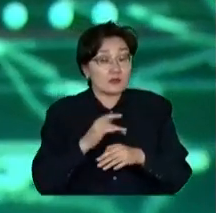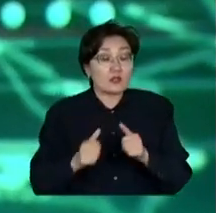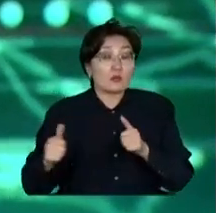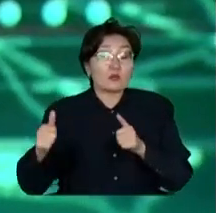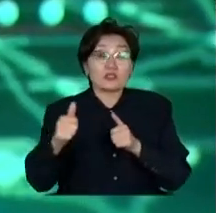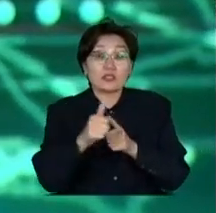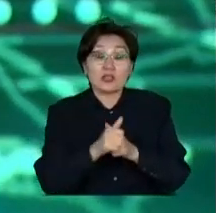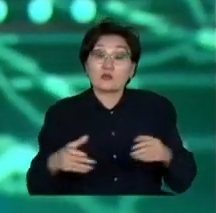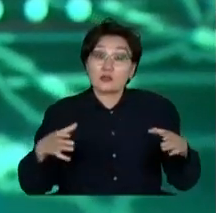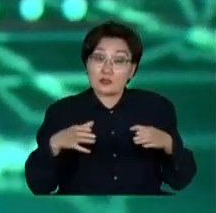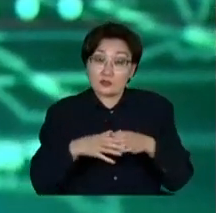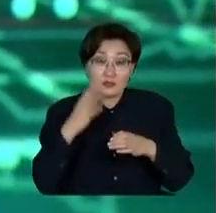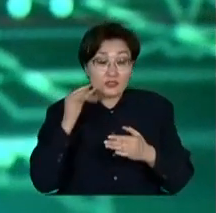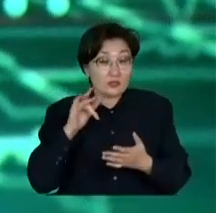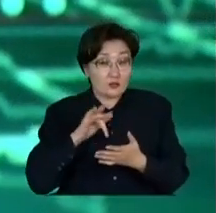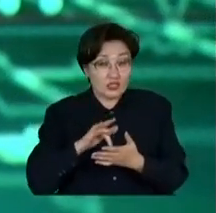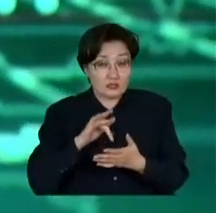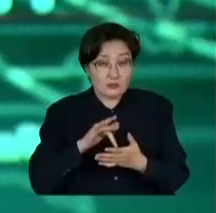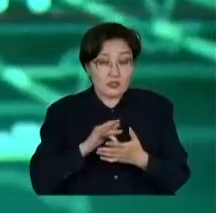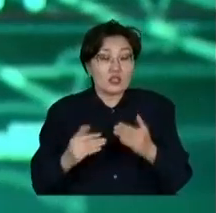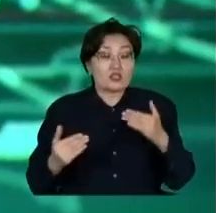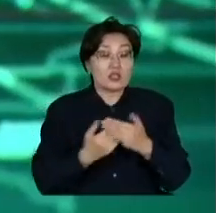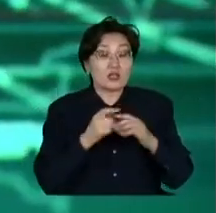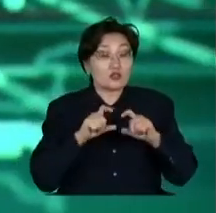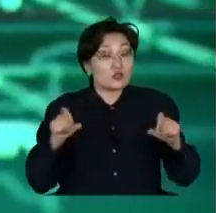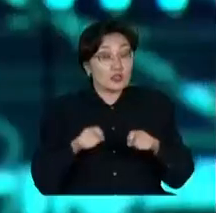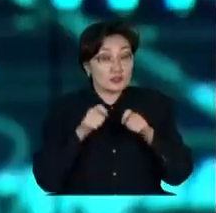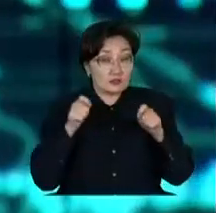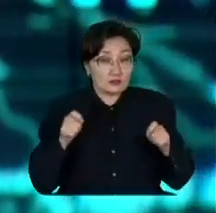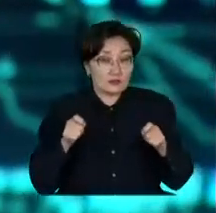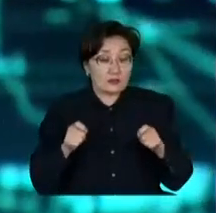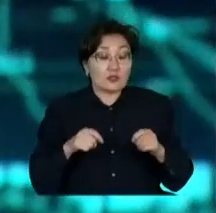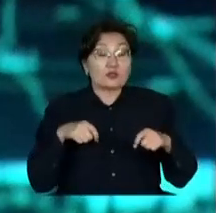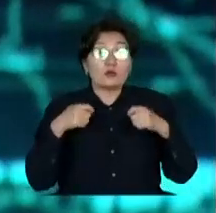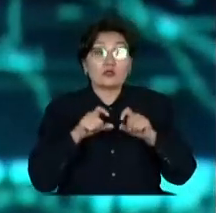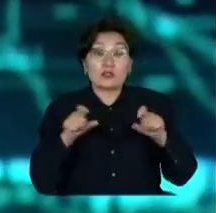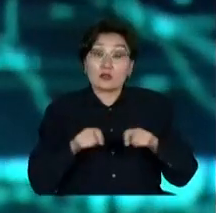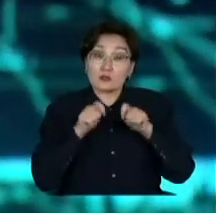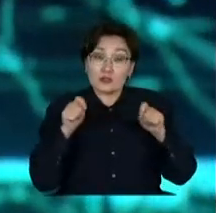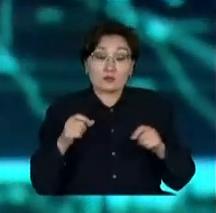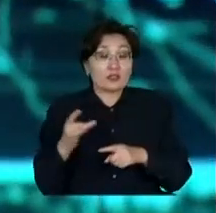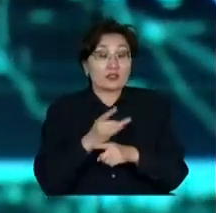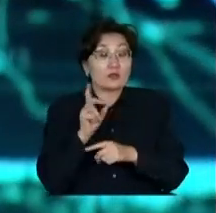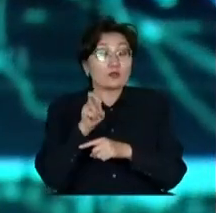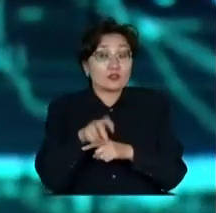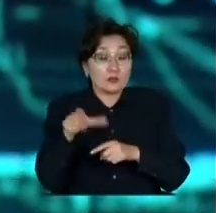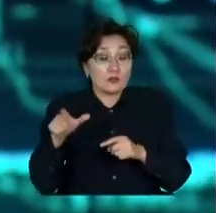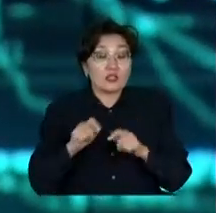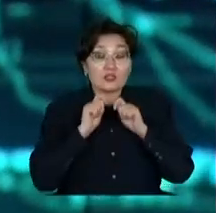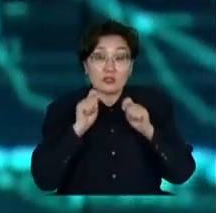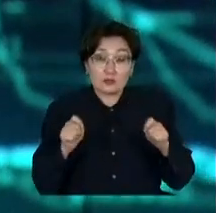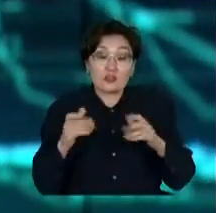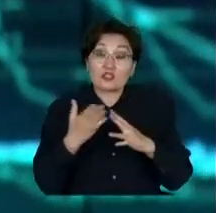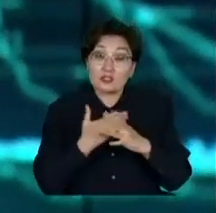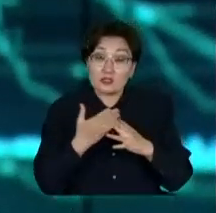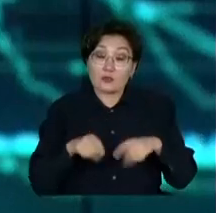деп танылған компания Алматының орталығында жаңа дүкенін ашты. Сауда орнының ашылуында алғаш болып келгендерге сыйлықтар мен